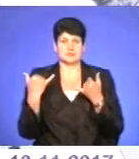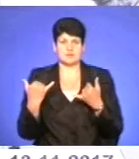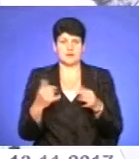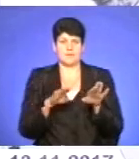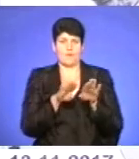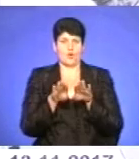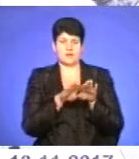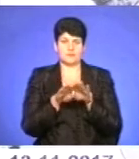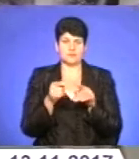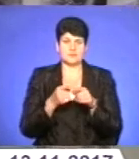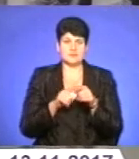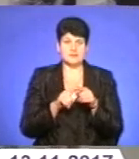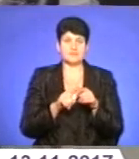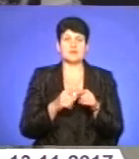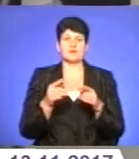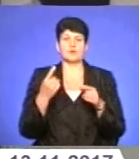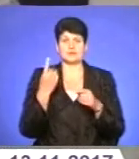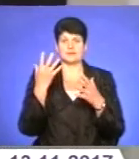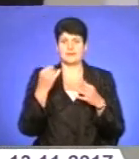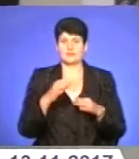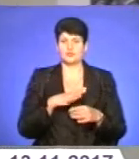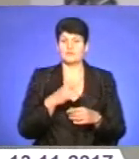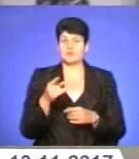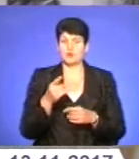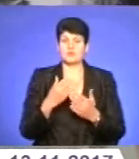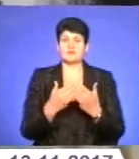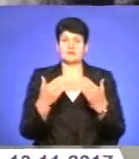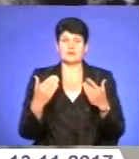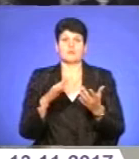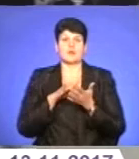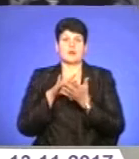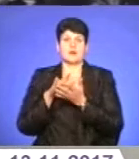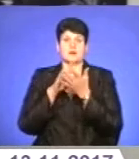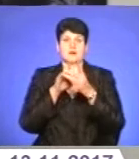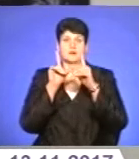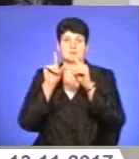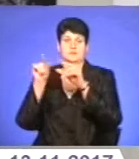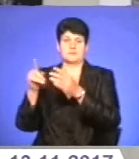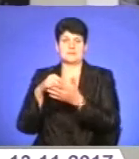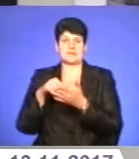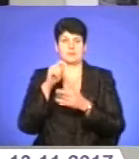21-го століття. Всього день вона тривала у Тернополі, адже виставка мандрує містами України.